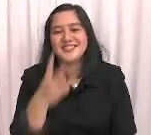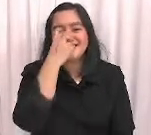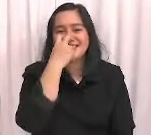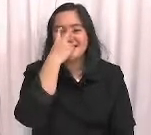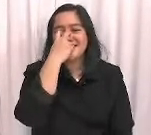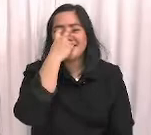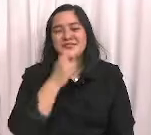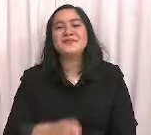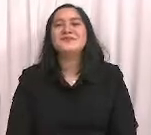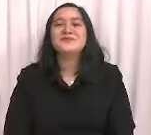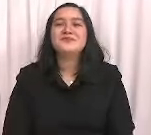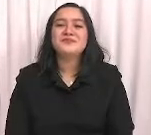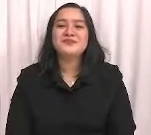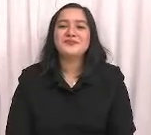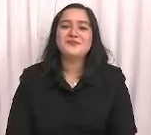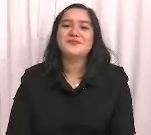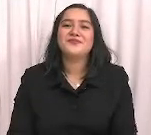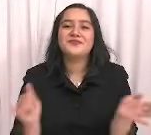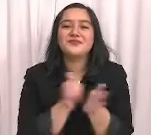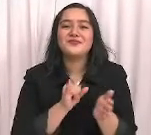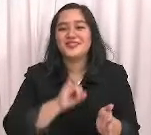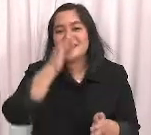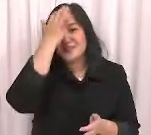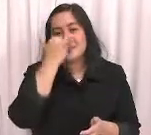Kaya kinakailangan po, mga kapatid,